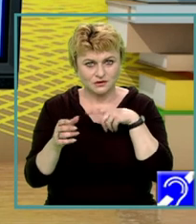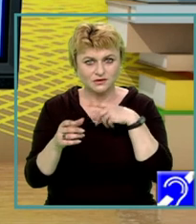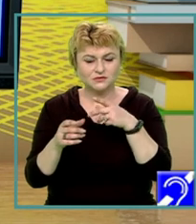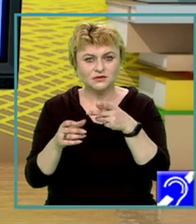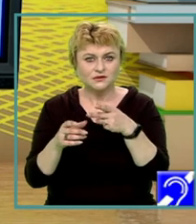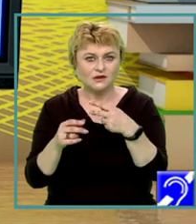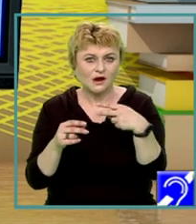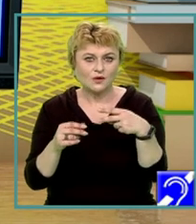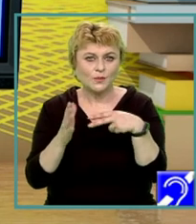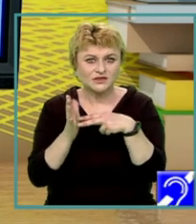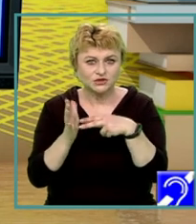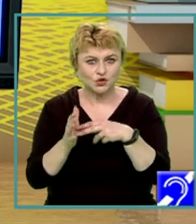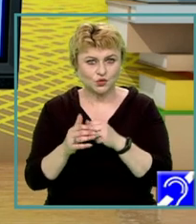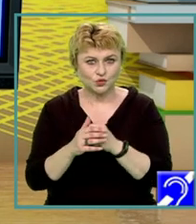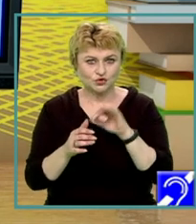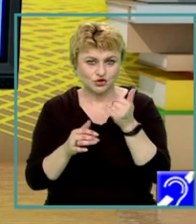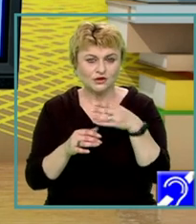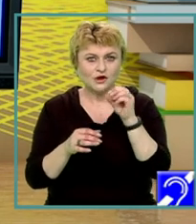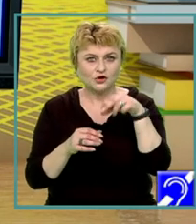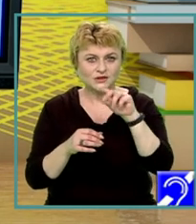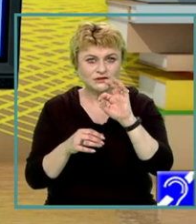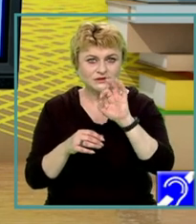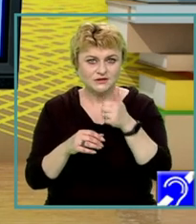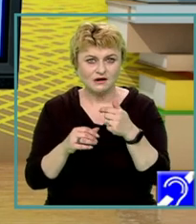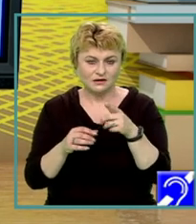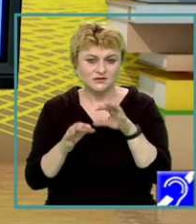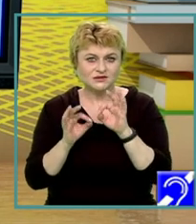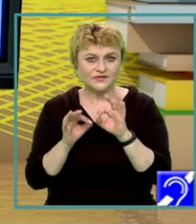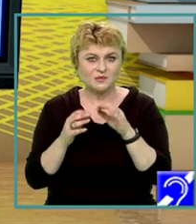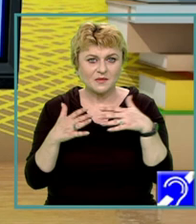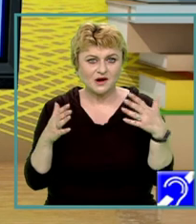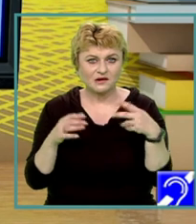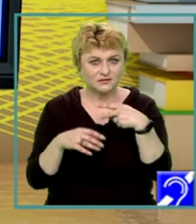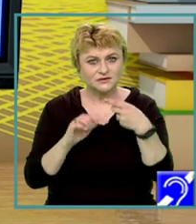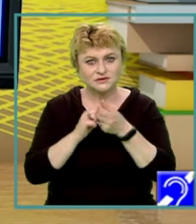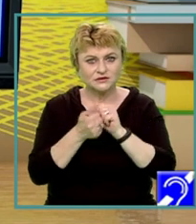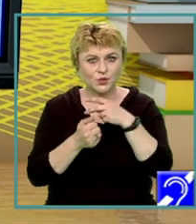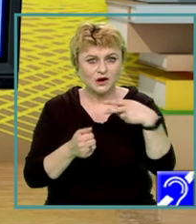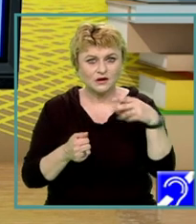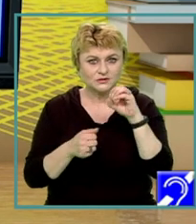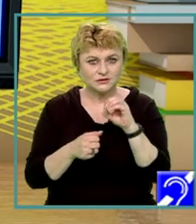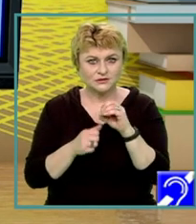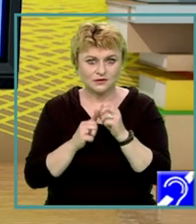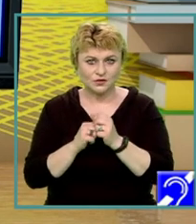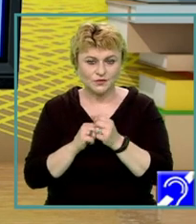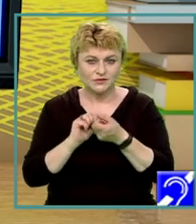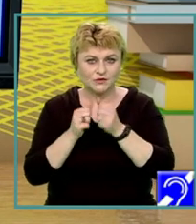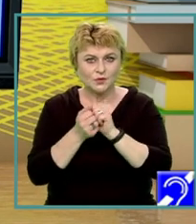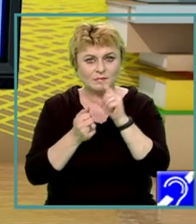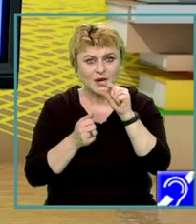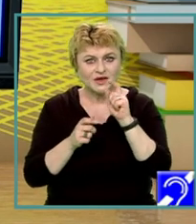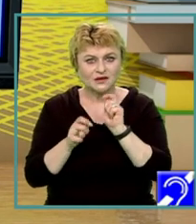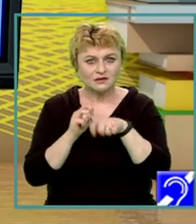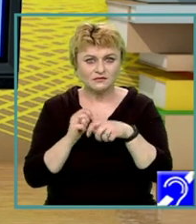plus restul Cu condiția restului de a fi mai mare sau egal cu 0 și mai mic strict decât împărțitorul